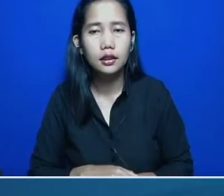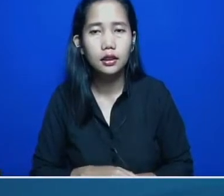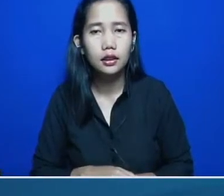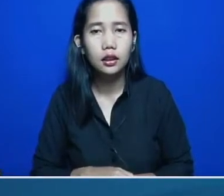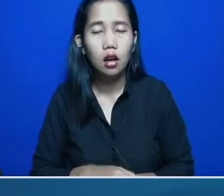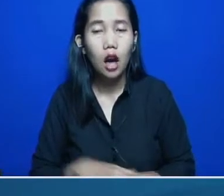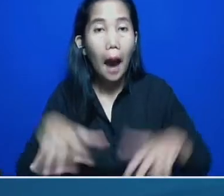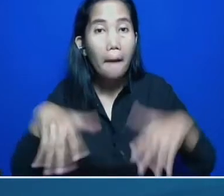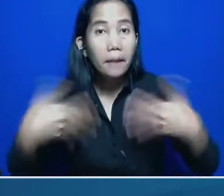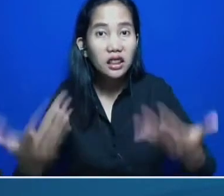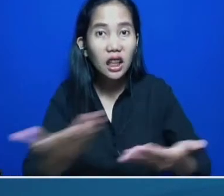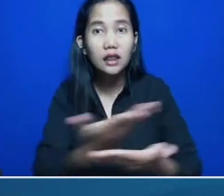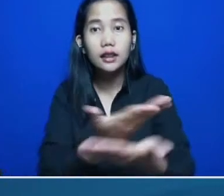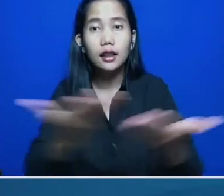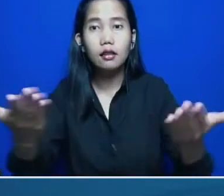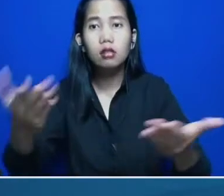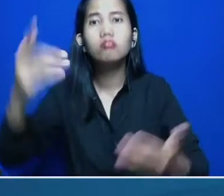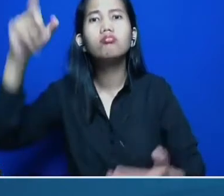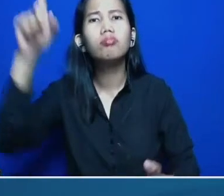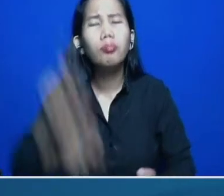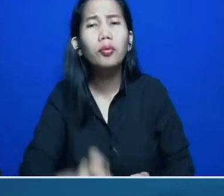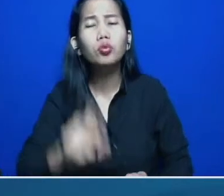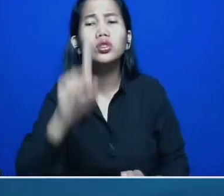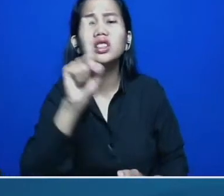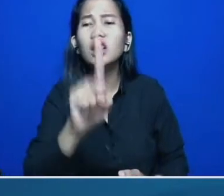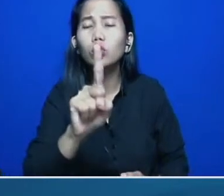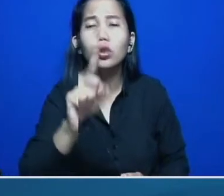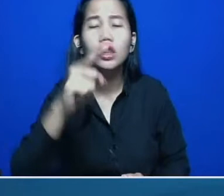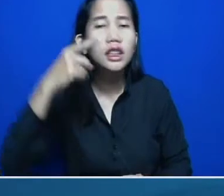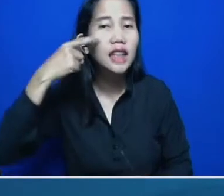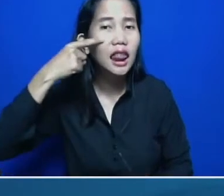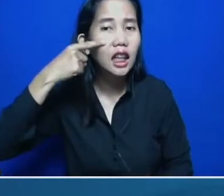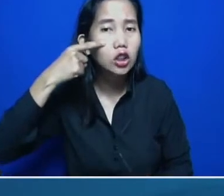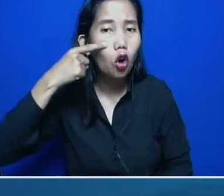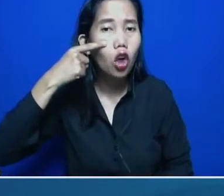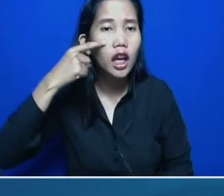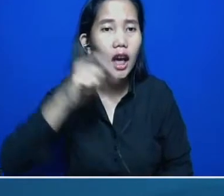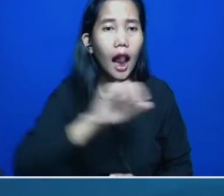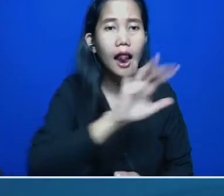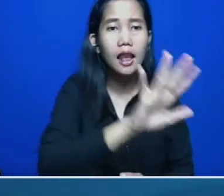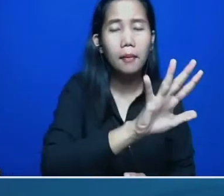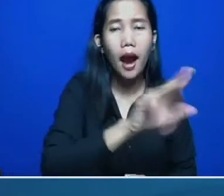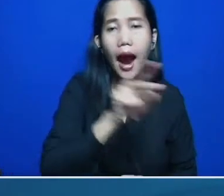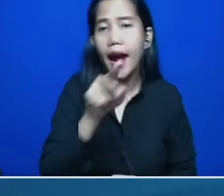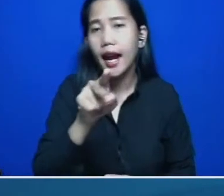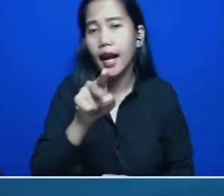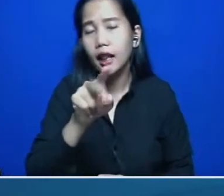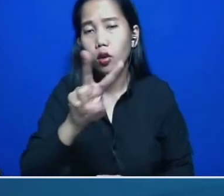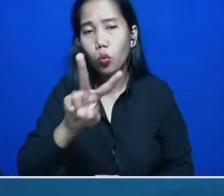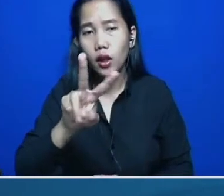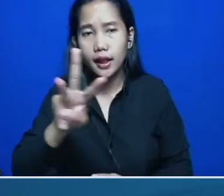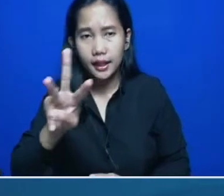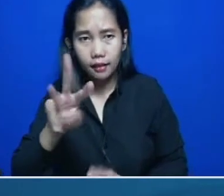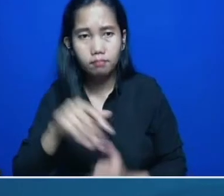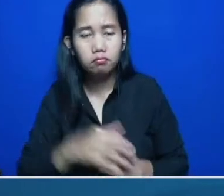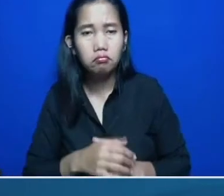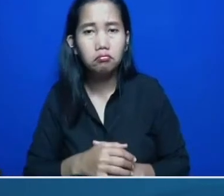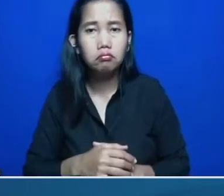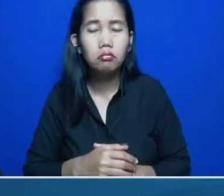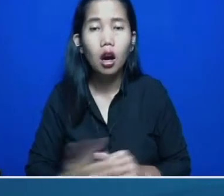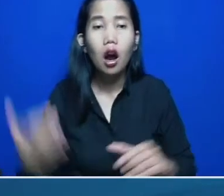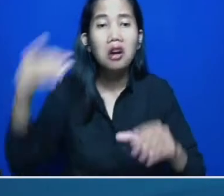1 Tesalonika 5 ayat 23 Semoga Allah damai sejahtera menguduskan